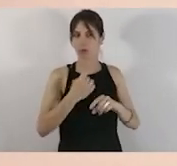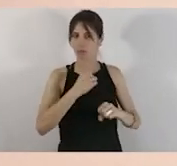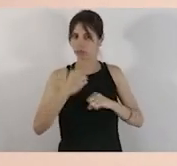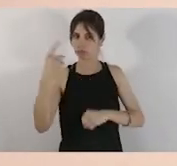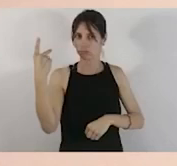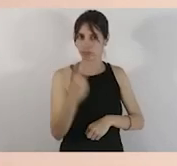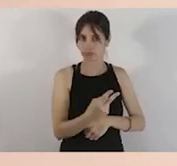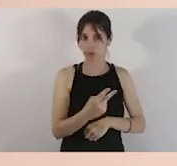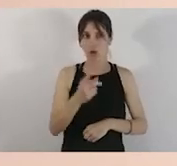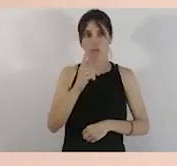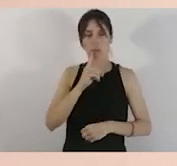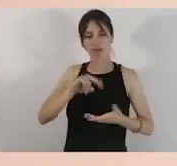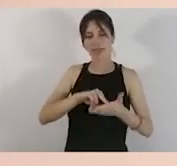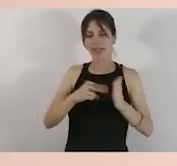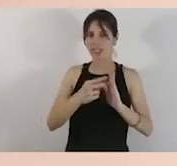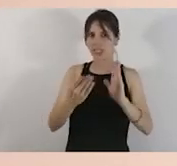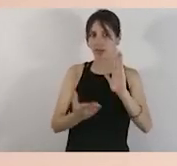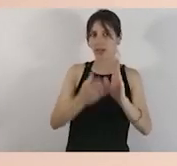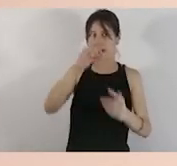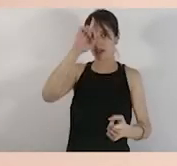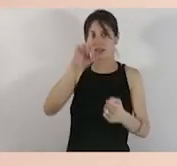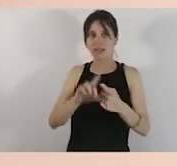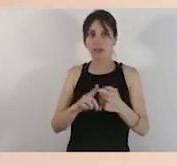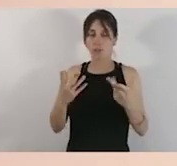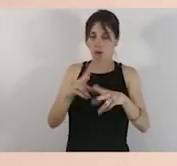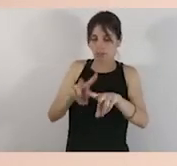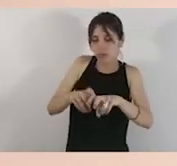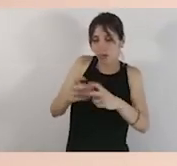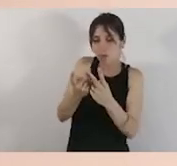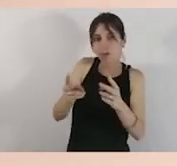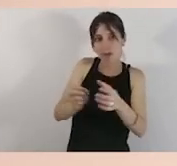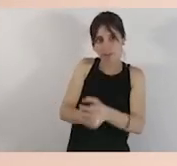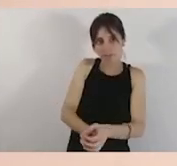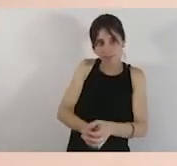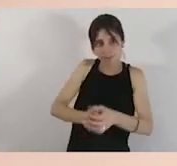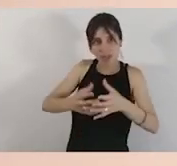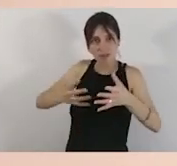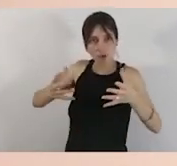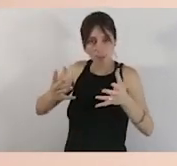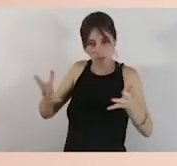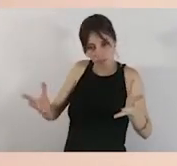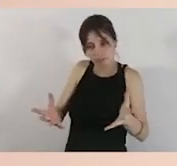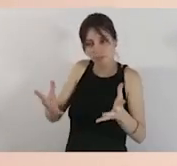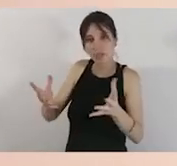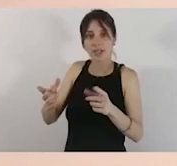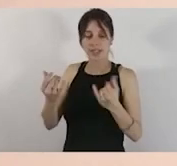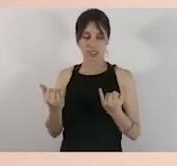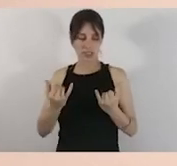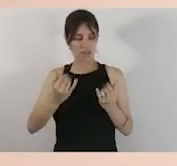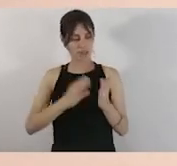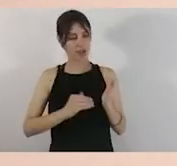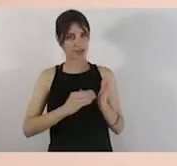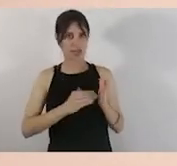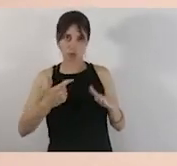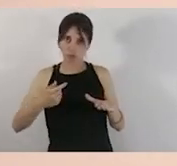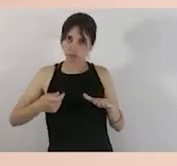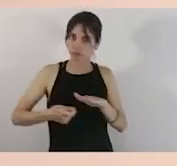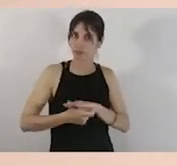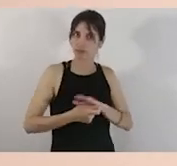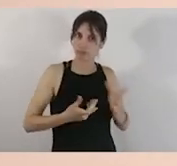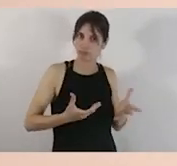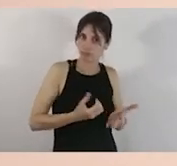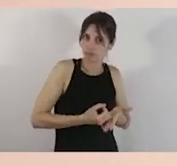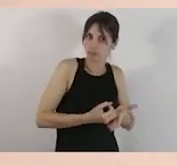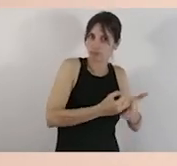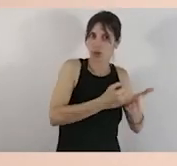technicité en faveur du déploiement de l'agriculture urbaine. Elle est particulièrement soutenue à Marseille et pour démultiplier les